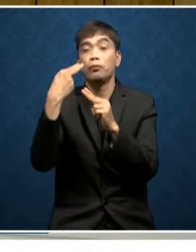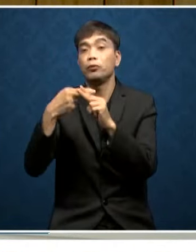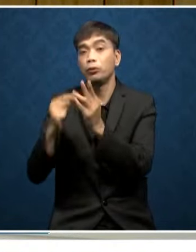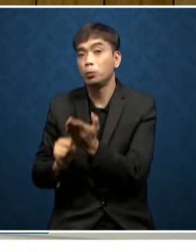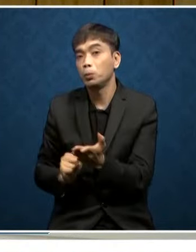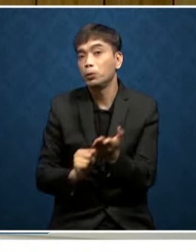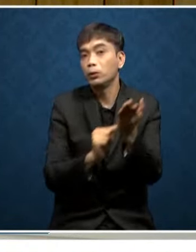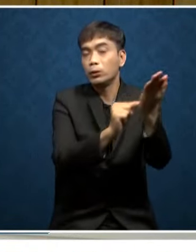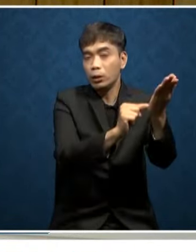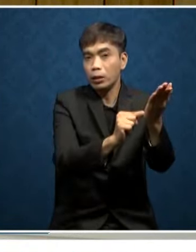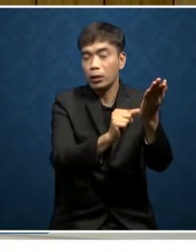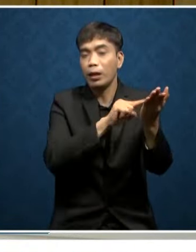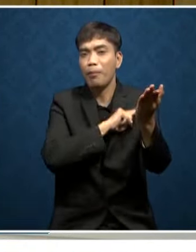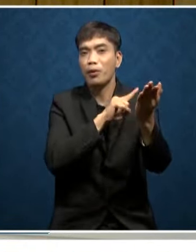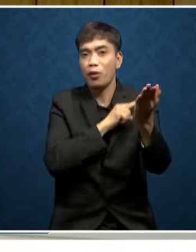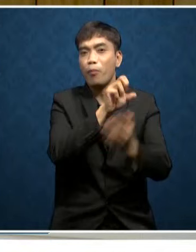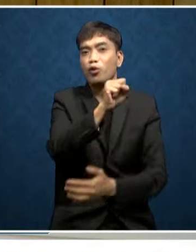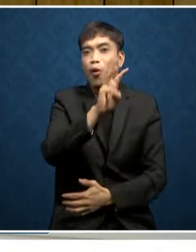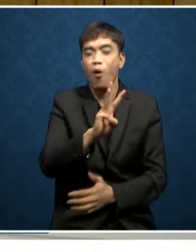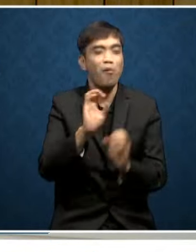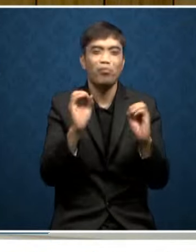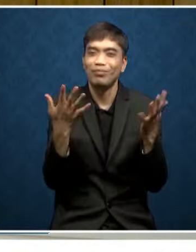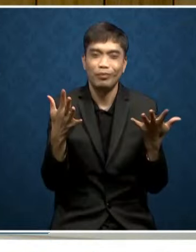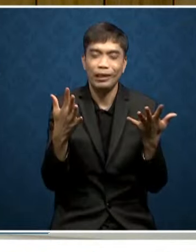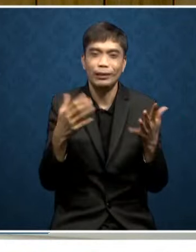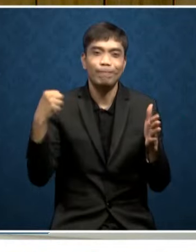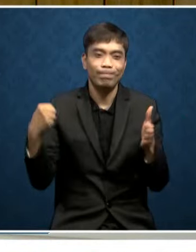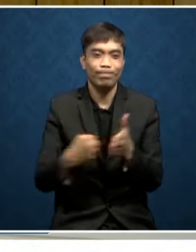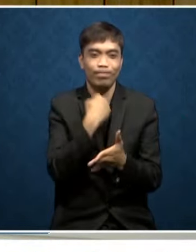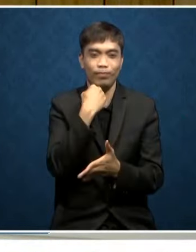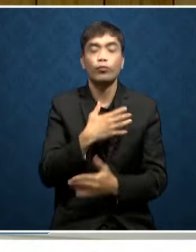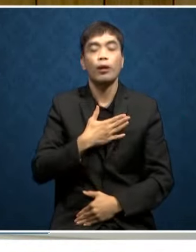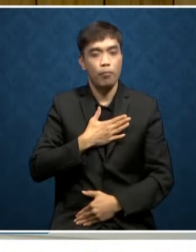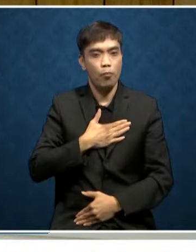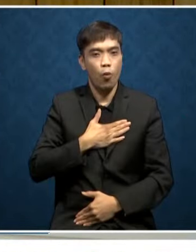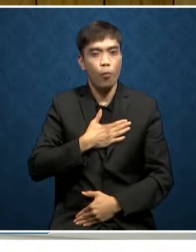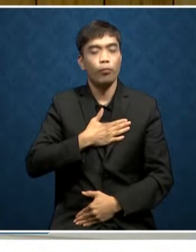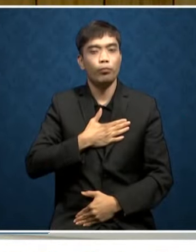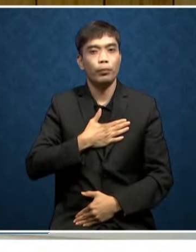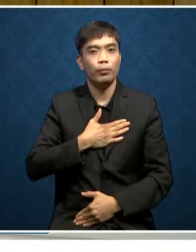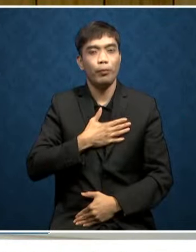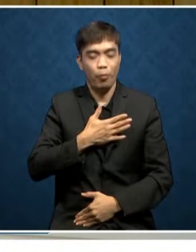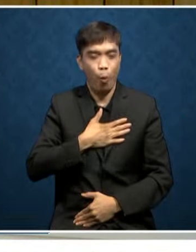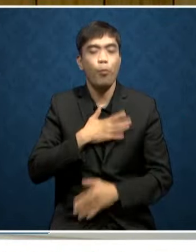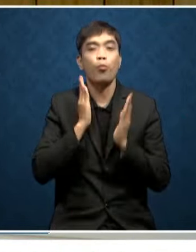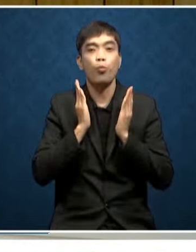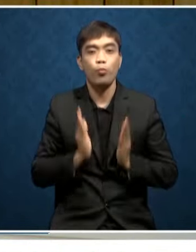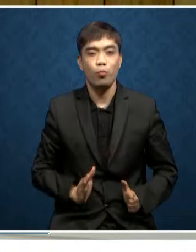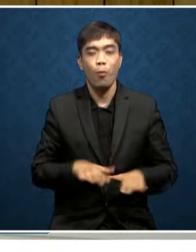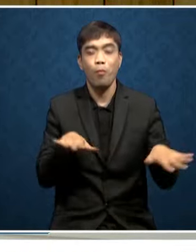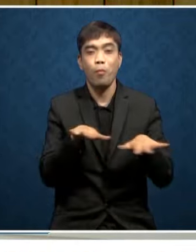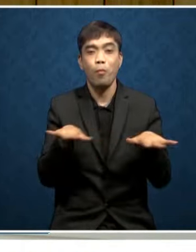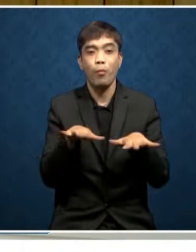ป็นผู้นำในฝ่ายนิติบัญญัติในวันนี้โดยส่วนตัวในฐานะคนธรรมดาห